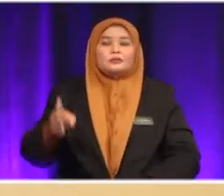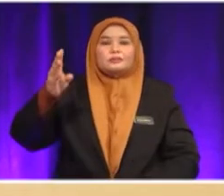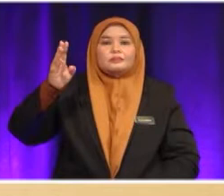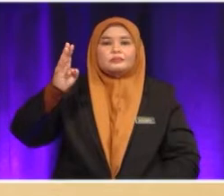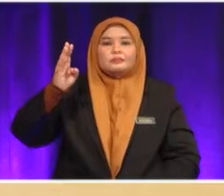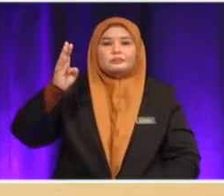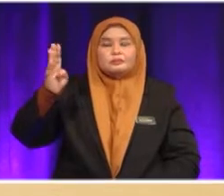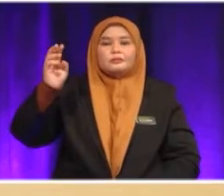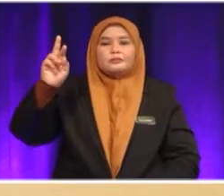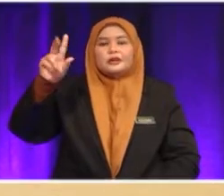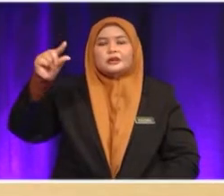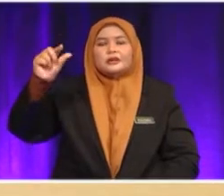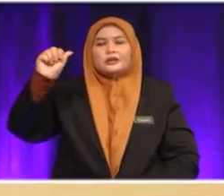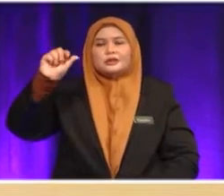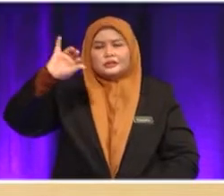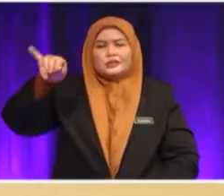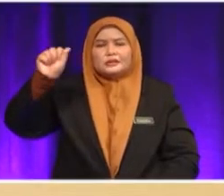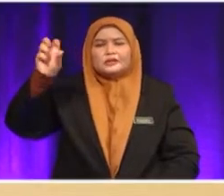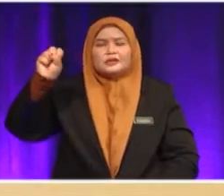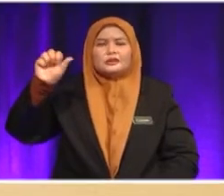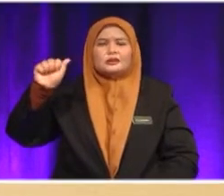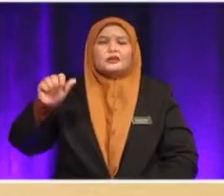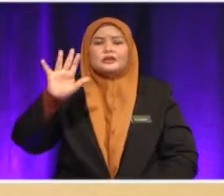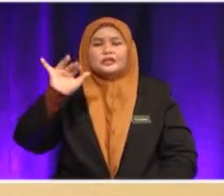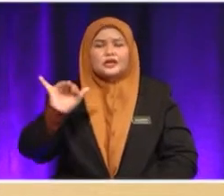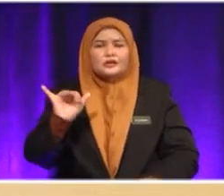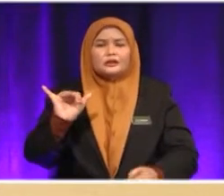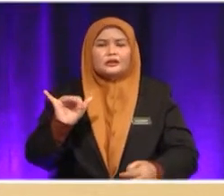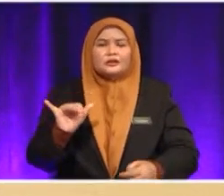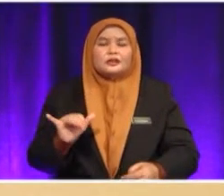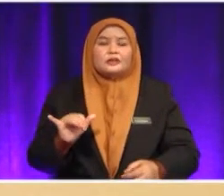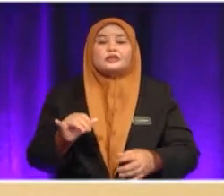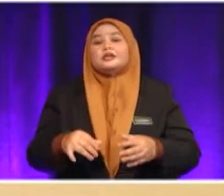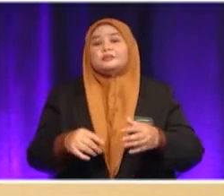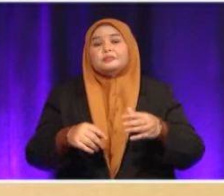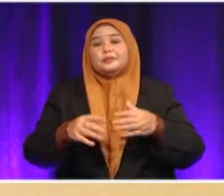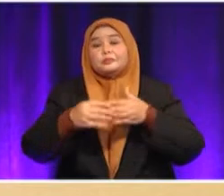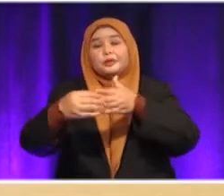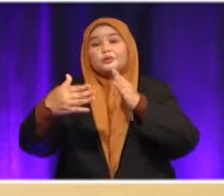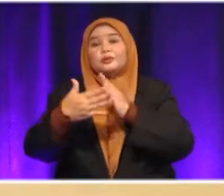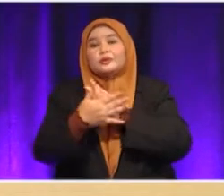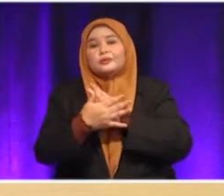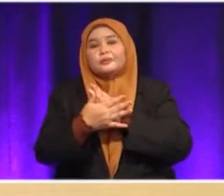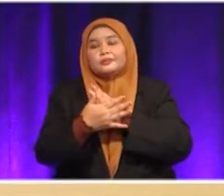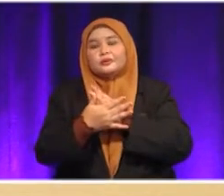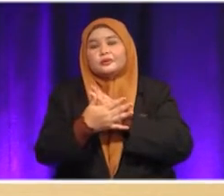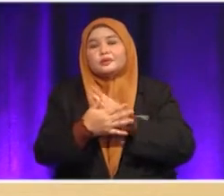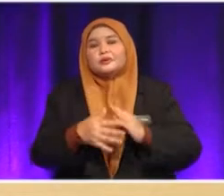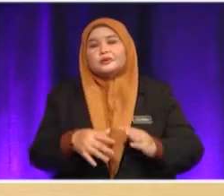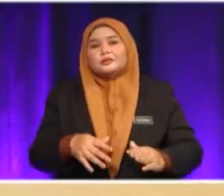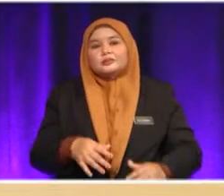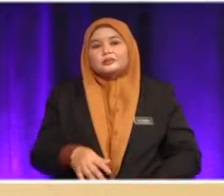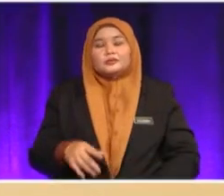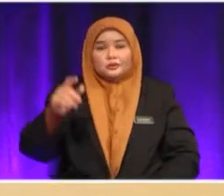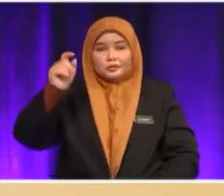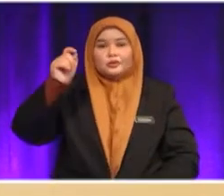yang dipimpin oleh Datuk tinggi Abdurrahman Yakub dan Datu tuanku Haji bujang